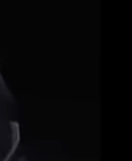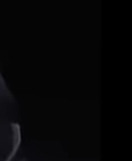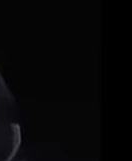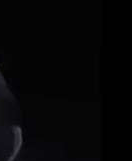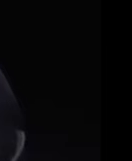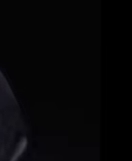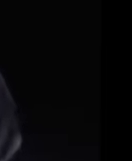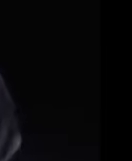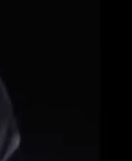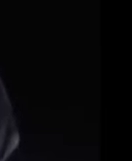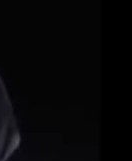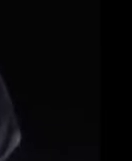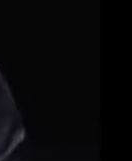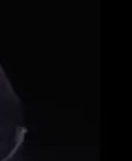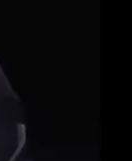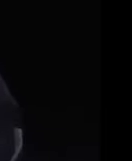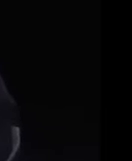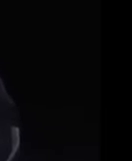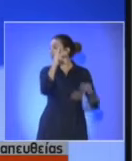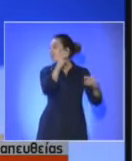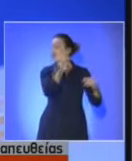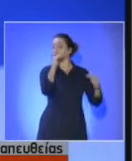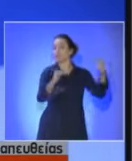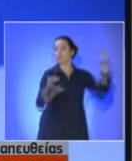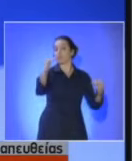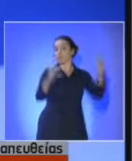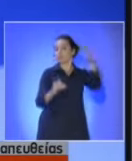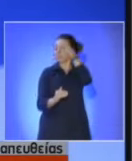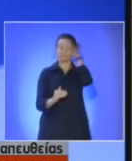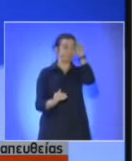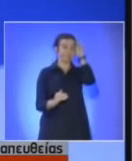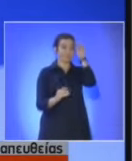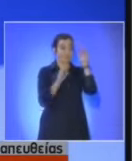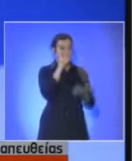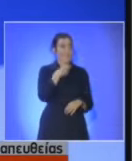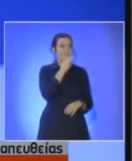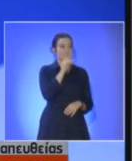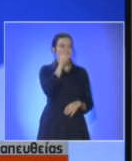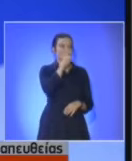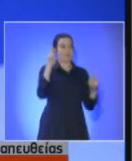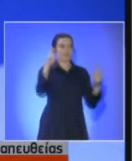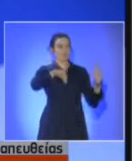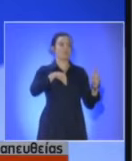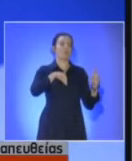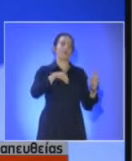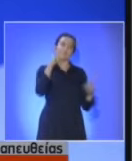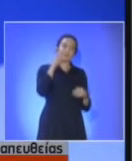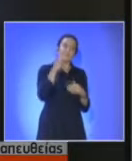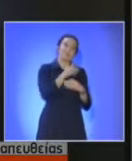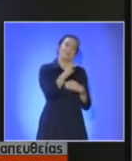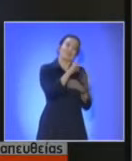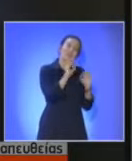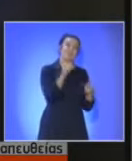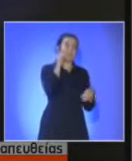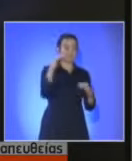όλοι ίδιοι. Δεν είμαστε όλοι ίσοι. Και δεν πρόκειται να γίνουμε ποτέ. Δεν τρέφω αυταπάτες για μια κοινωνία χωρίς ανισότητες.